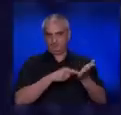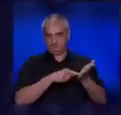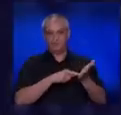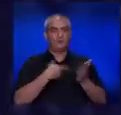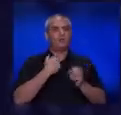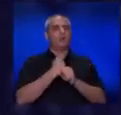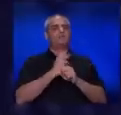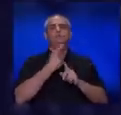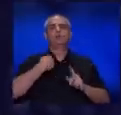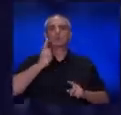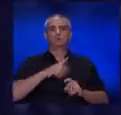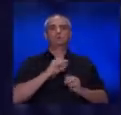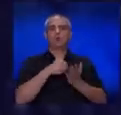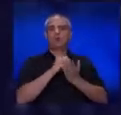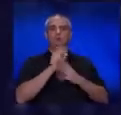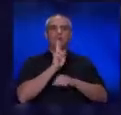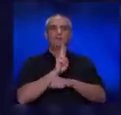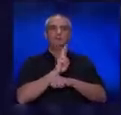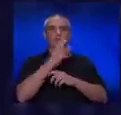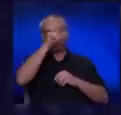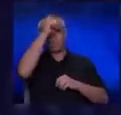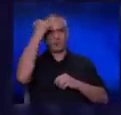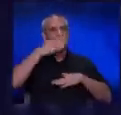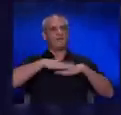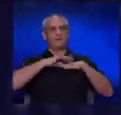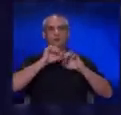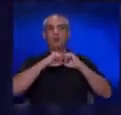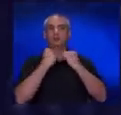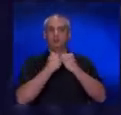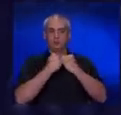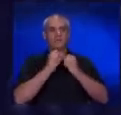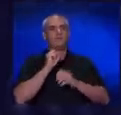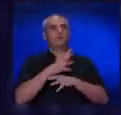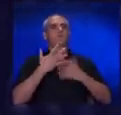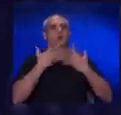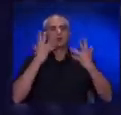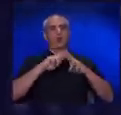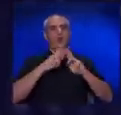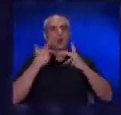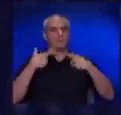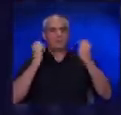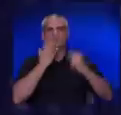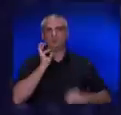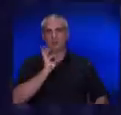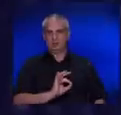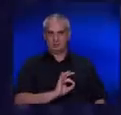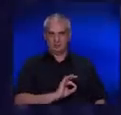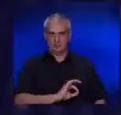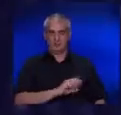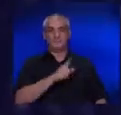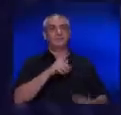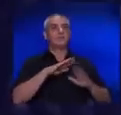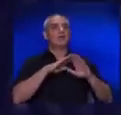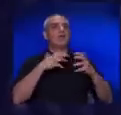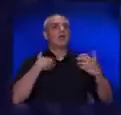לעשות את הנדרש על מנת להמשיך ולשמור על המוניטין והמקצועיות של הסטודיו ותרומתו העצומה לעולם התרבות הישראלי. הבימאי אלון